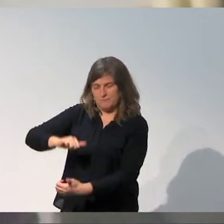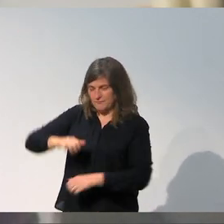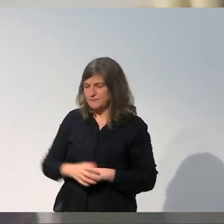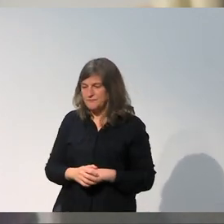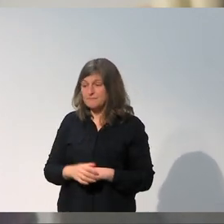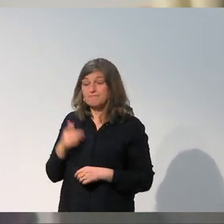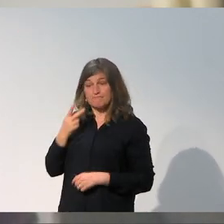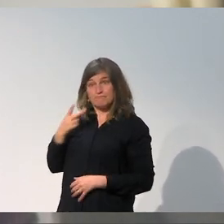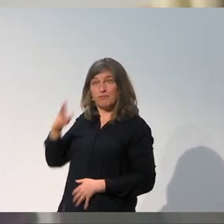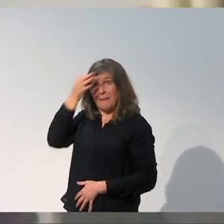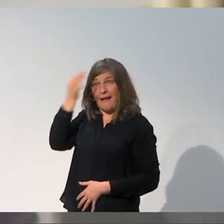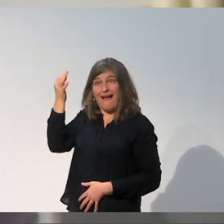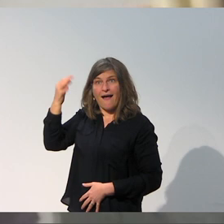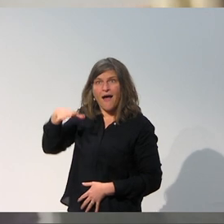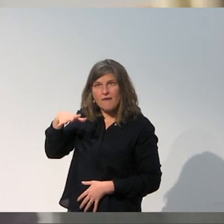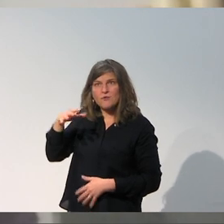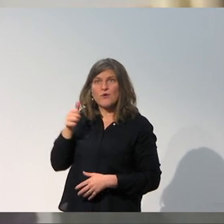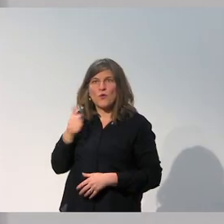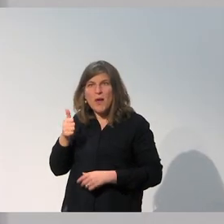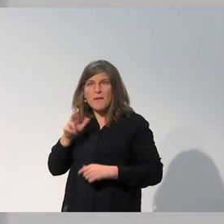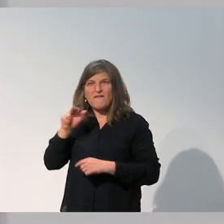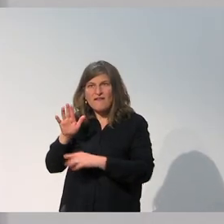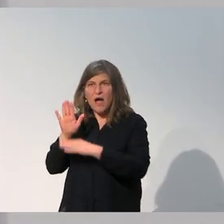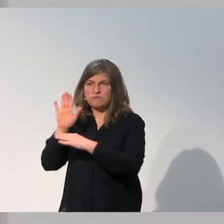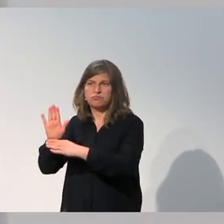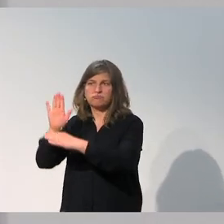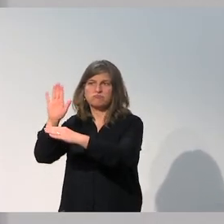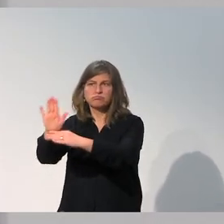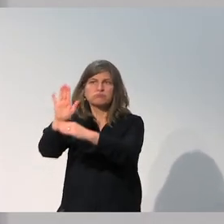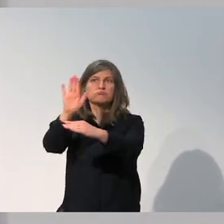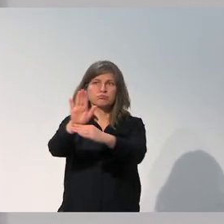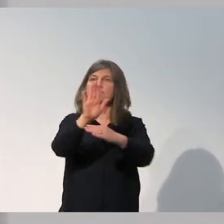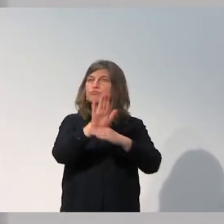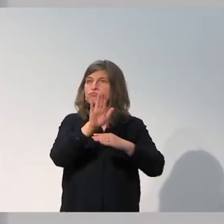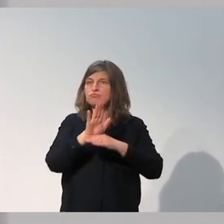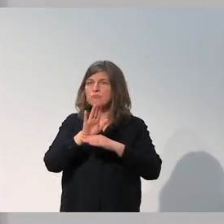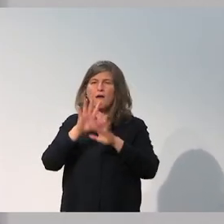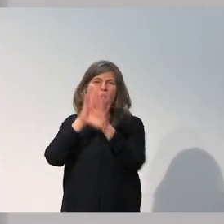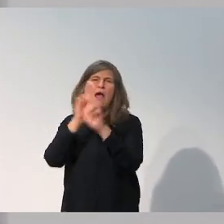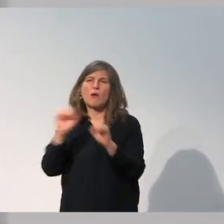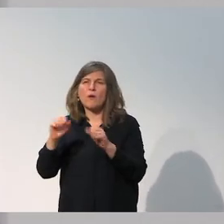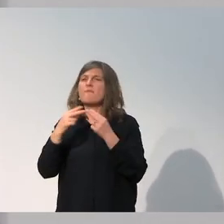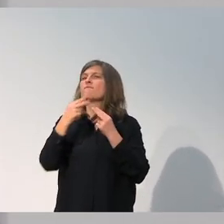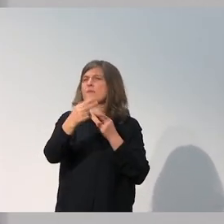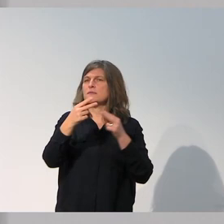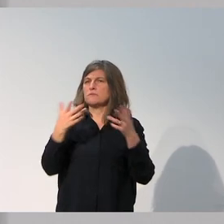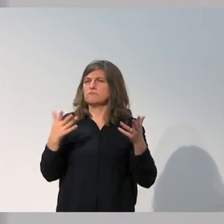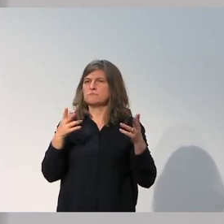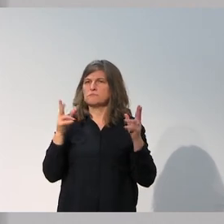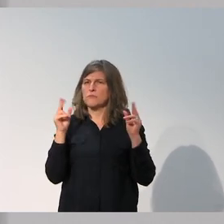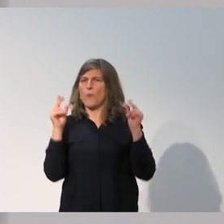mener finalement à des démonstrations assez spectaculaires devant l'empereur Napoléon III. La première sera un